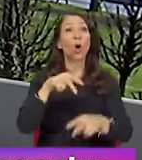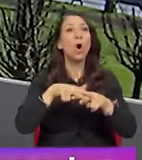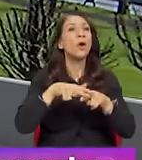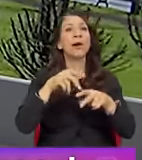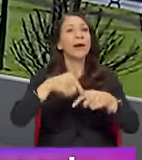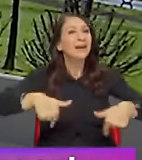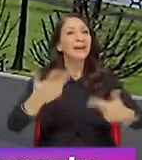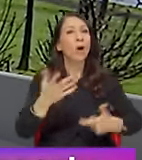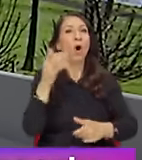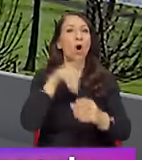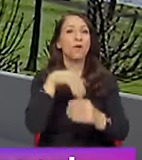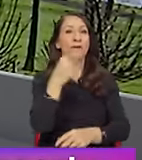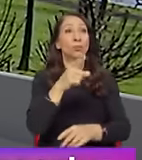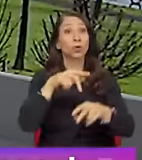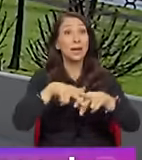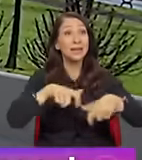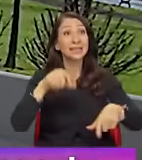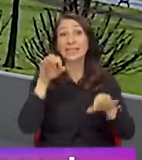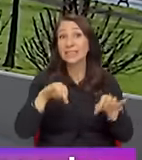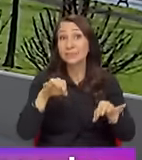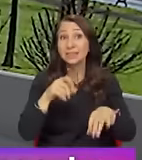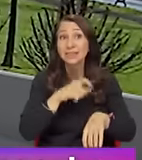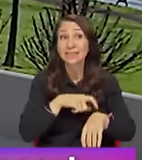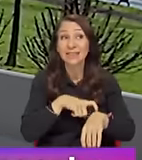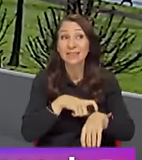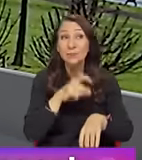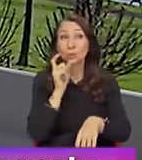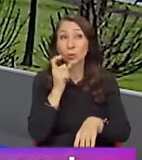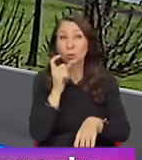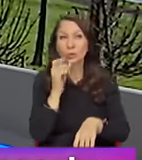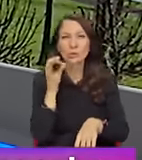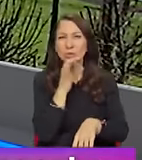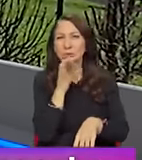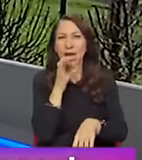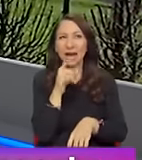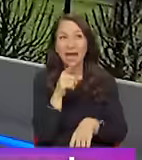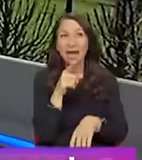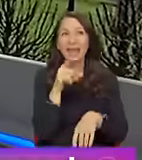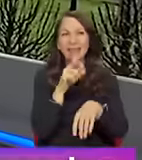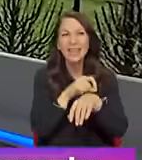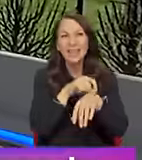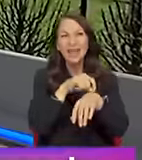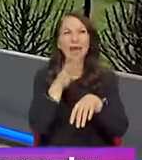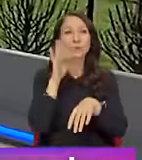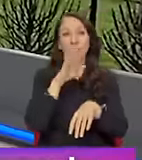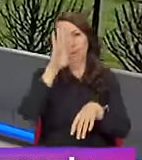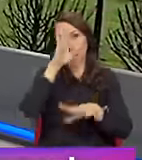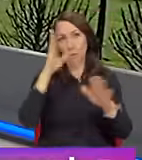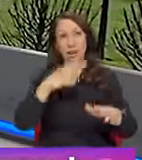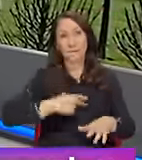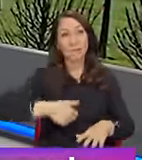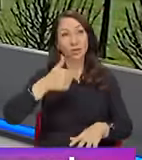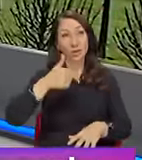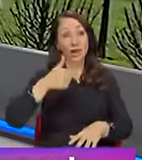ver. Bu başlık altında konuşuyoruz. Şimdi saatlerimiz de 9'da varmak üzere. Dakikalar sonra İstanbul Büyükşehir